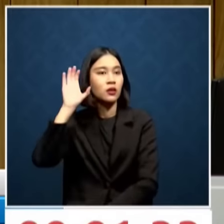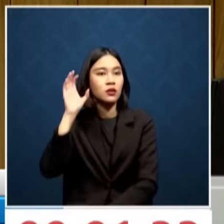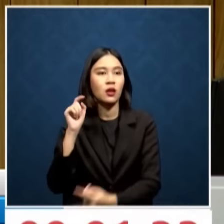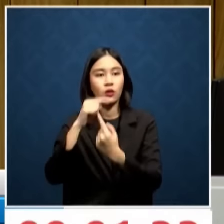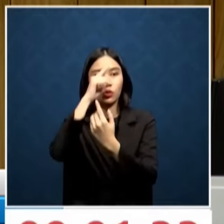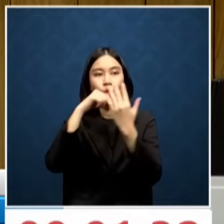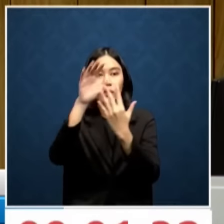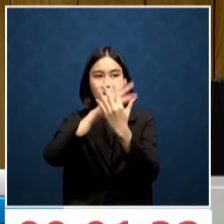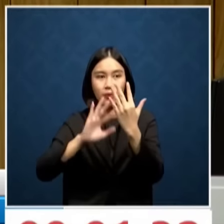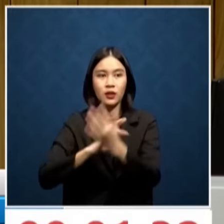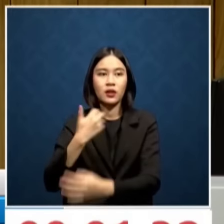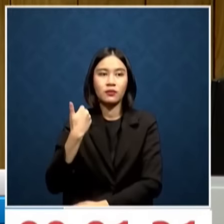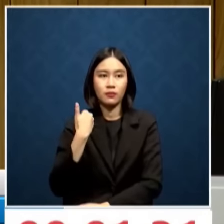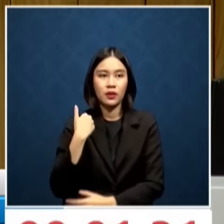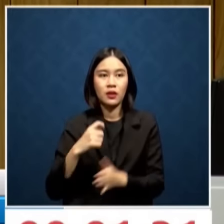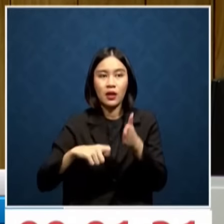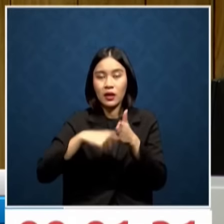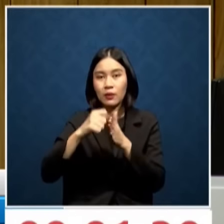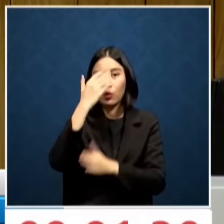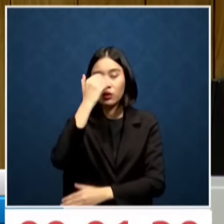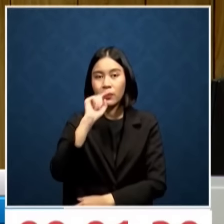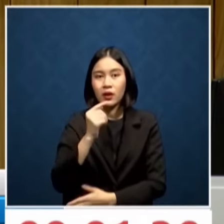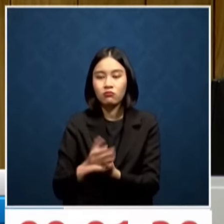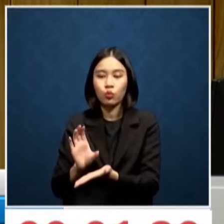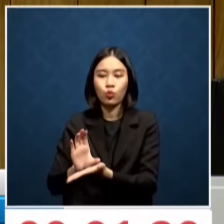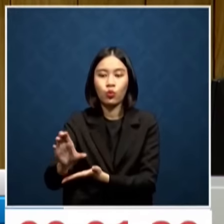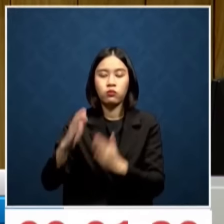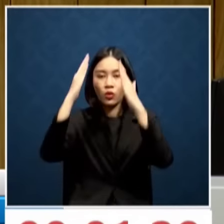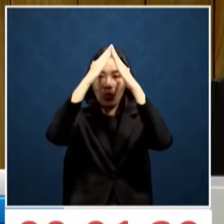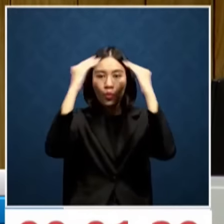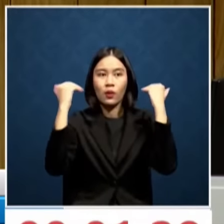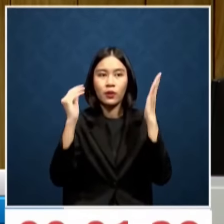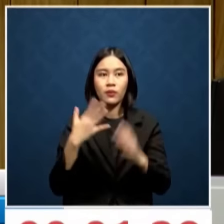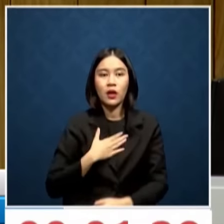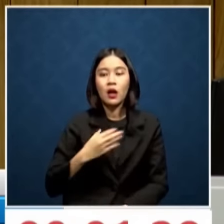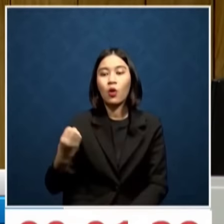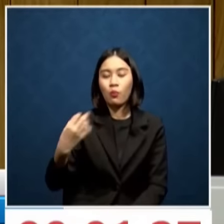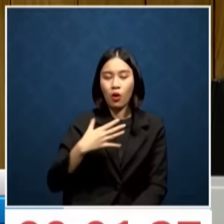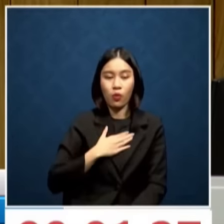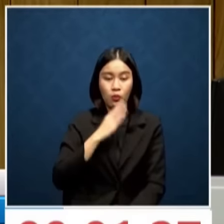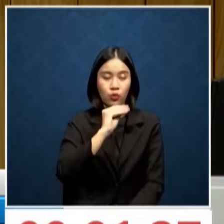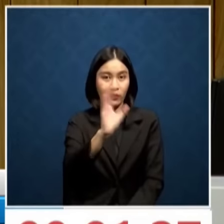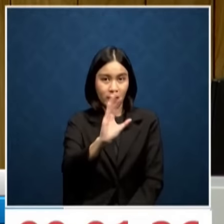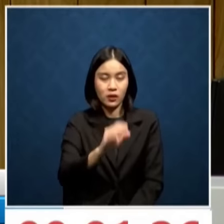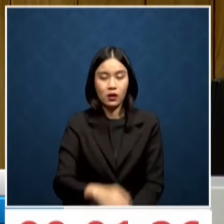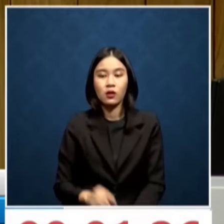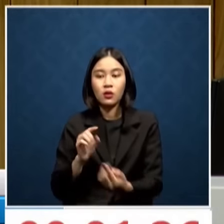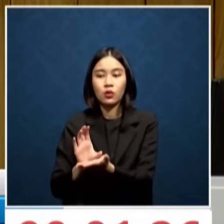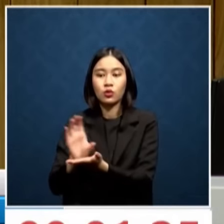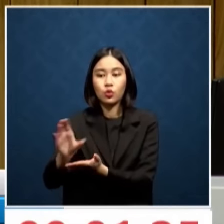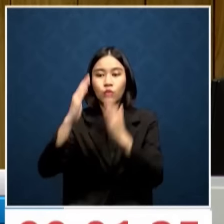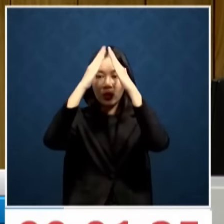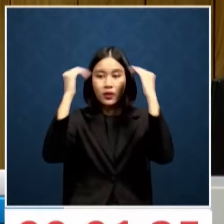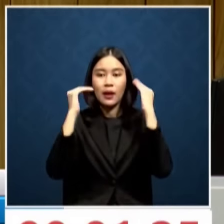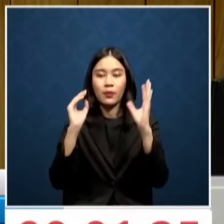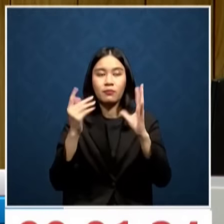มทั้งอินเดียด้วยนะครับเหตุผลที่เขาไม่ลงเวียดนามเนี่ยเขาบอกผมอันนี้เขาพูดนะไม่ใช่ผมพูดนะครับเขาบอกว่าที่ไม่ลงเวียดนามเนี่ยเขาบอกเขาไม่ย้